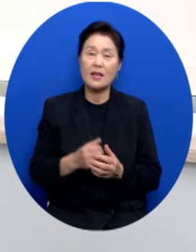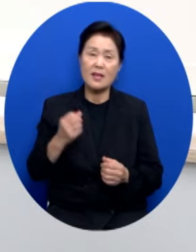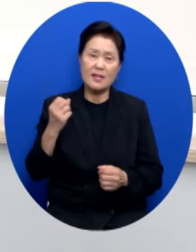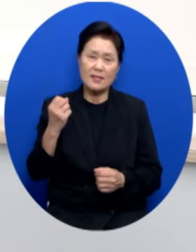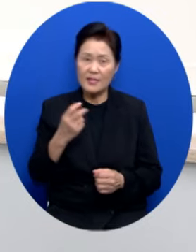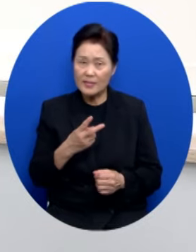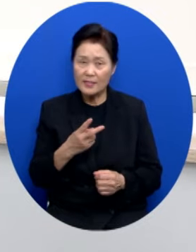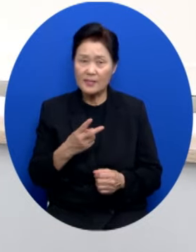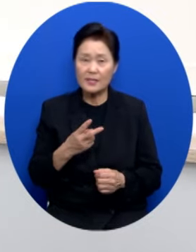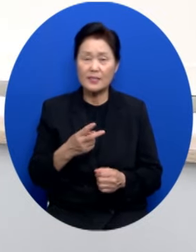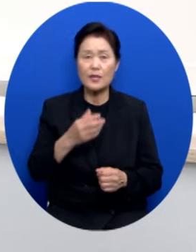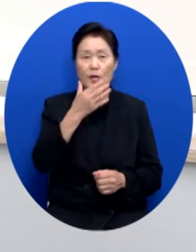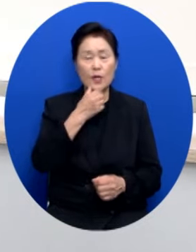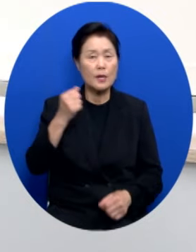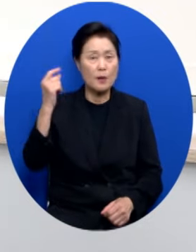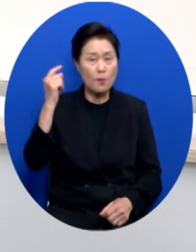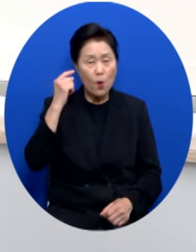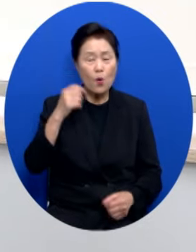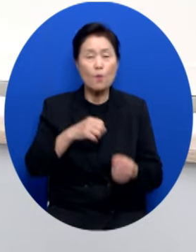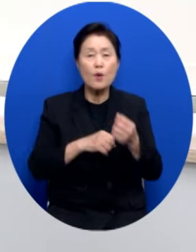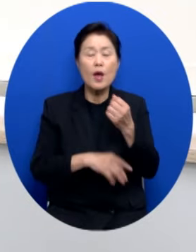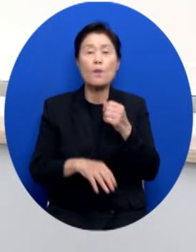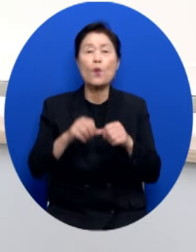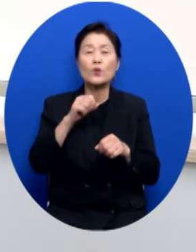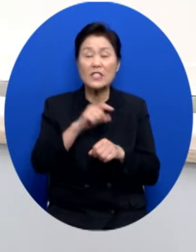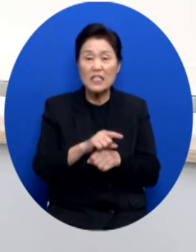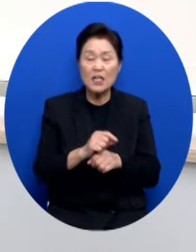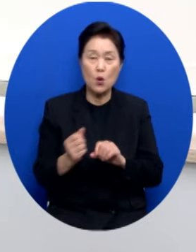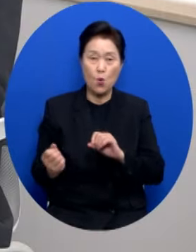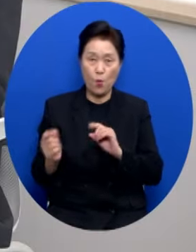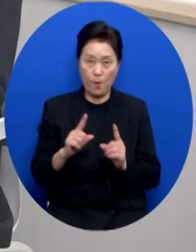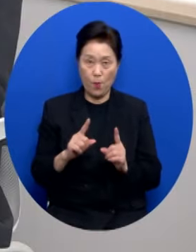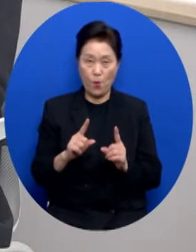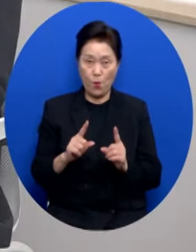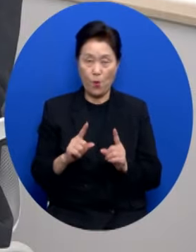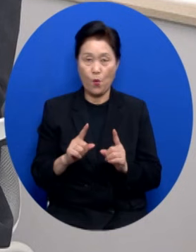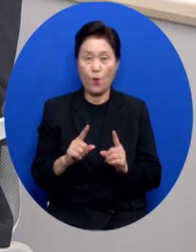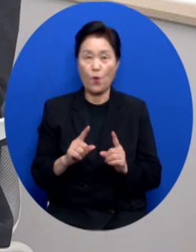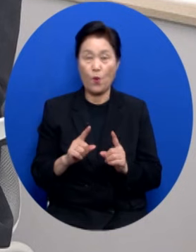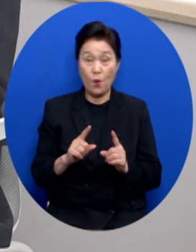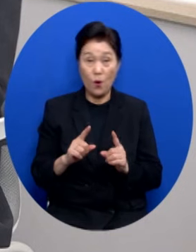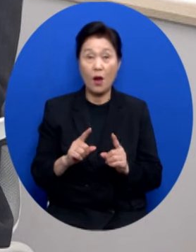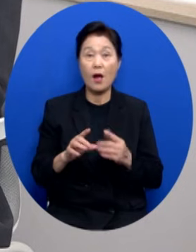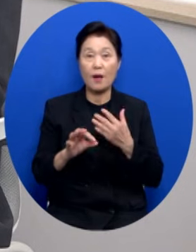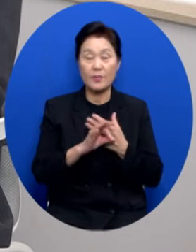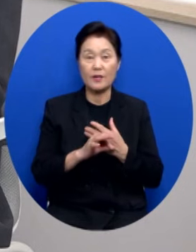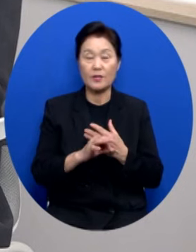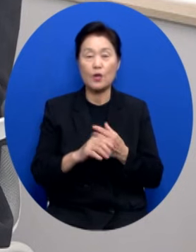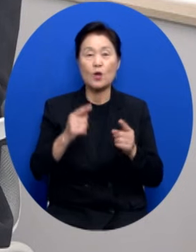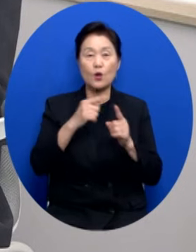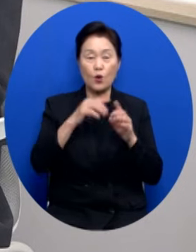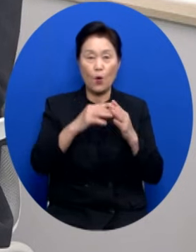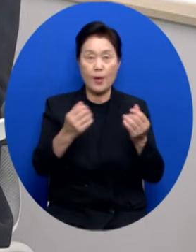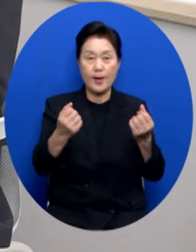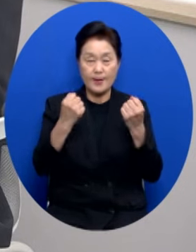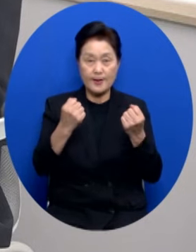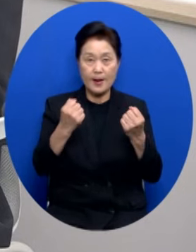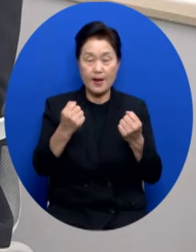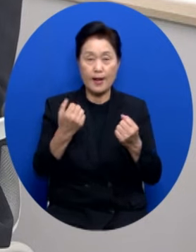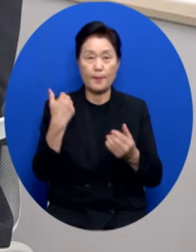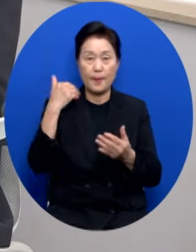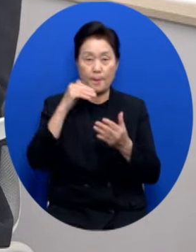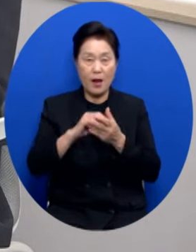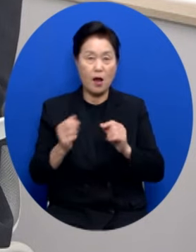다시 복음의 본질을 회복하면 다시 교회는 건강하게 다시 새로운